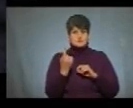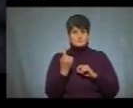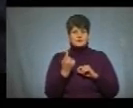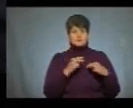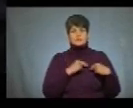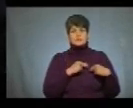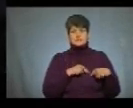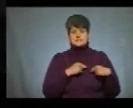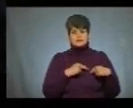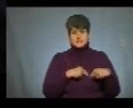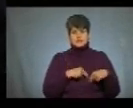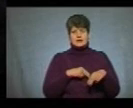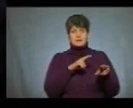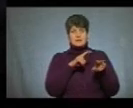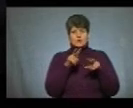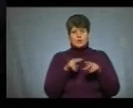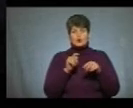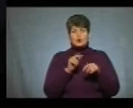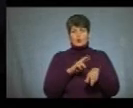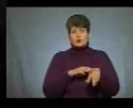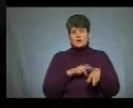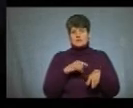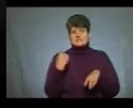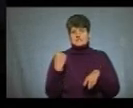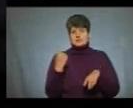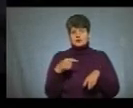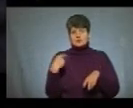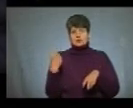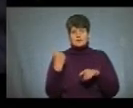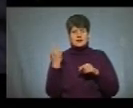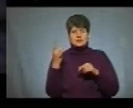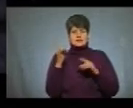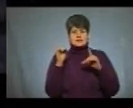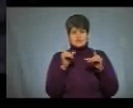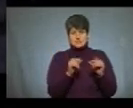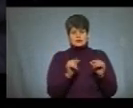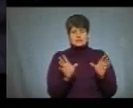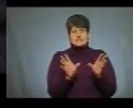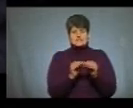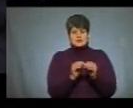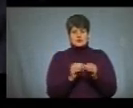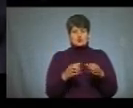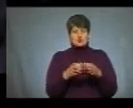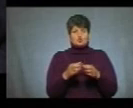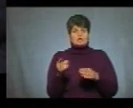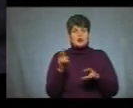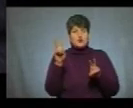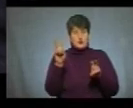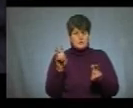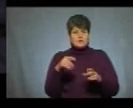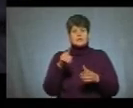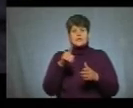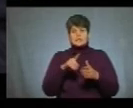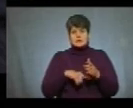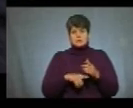патрульної поліції в Тернопільській області вперше їдуть на схід України спільно з ротою «Тернопіль». Надіємося,